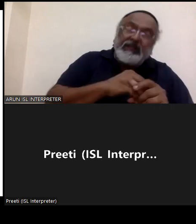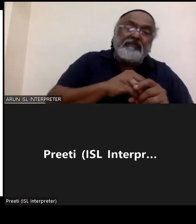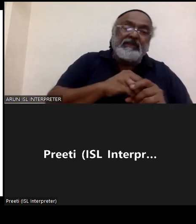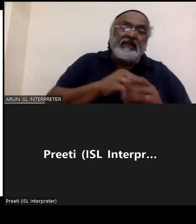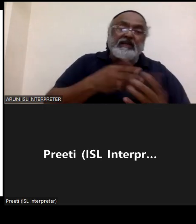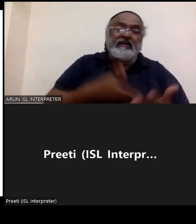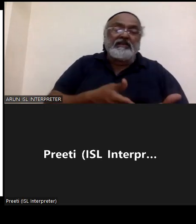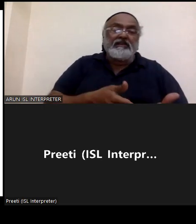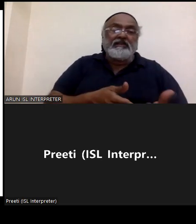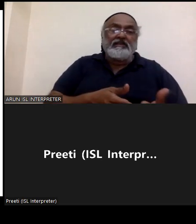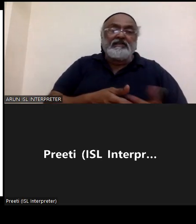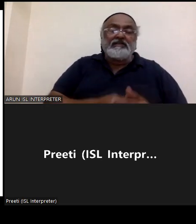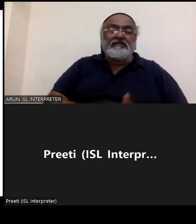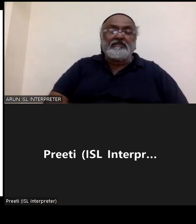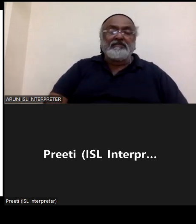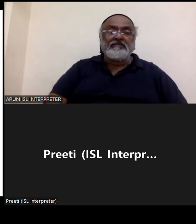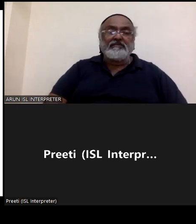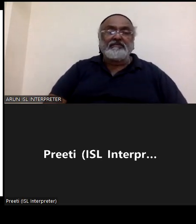तो ऐसी स्थिति में